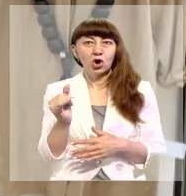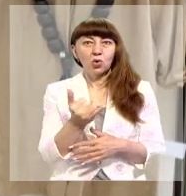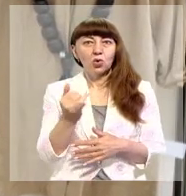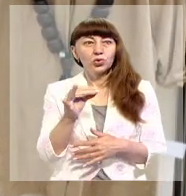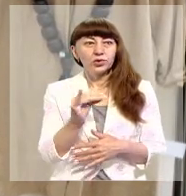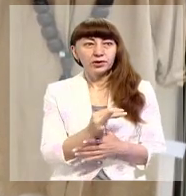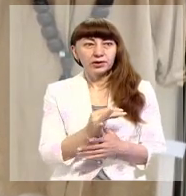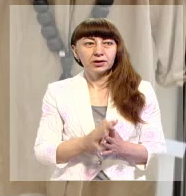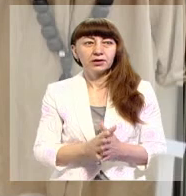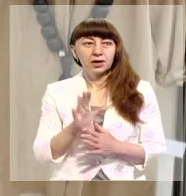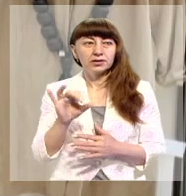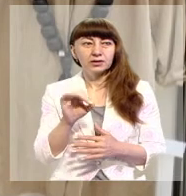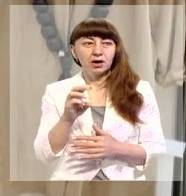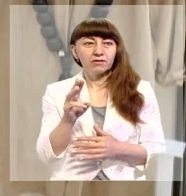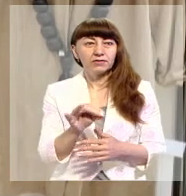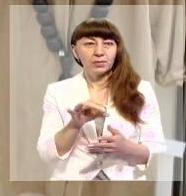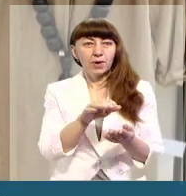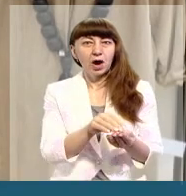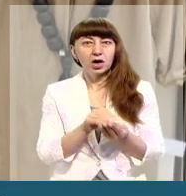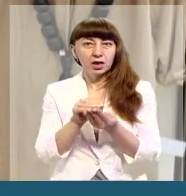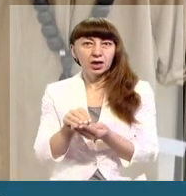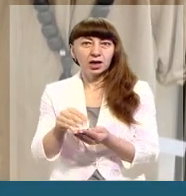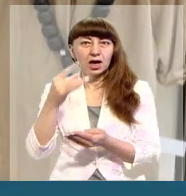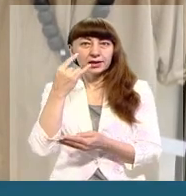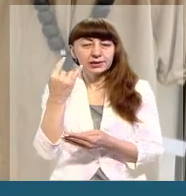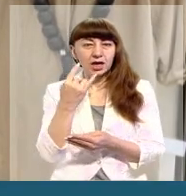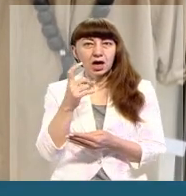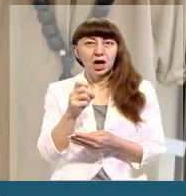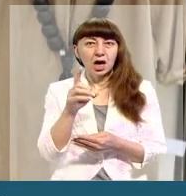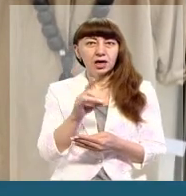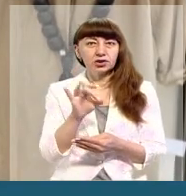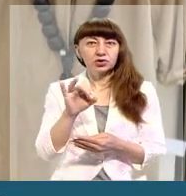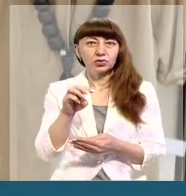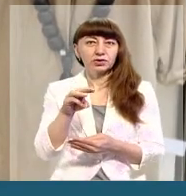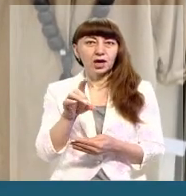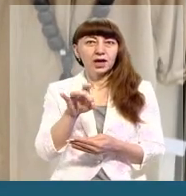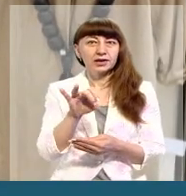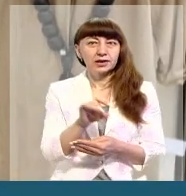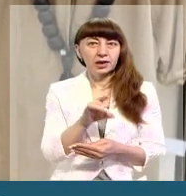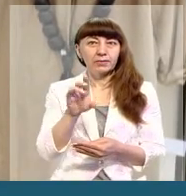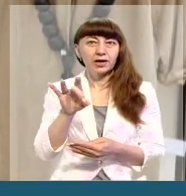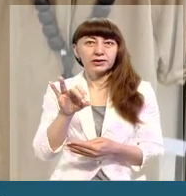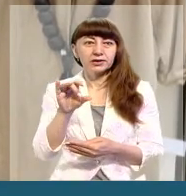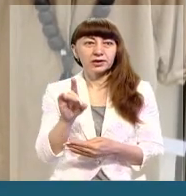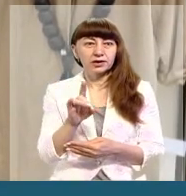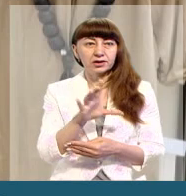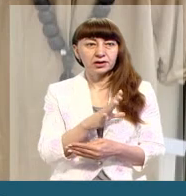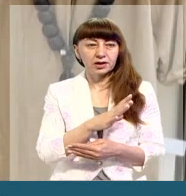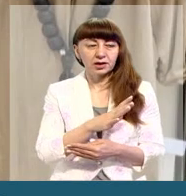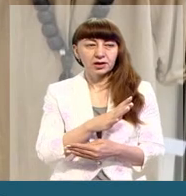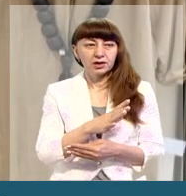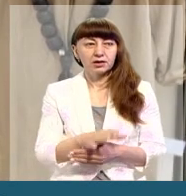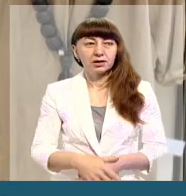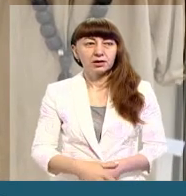қорған болған, жерге пана болған қазақтың хан сұлтандары, би батырлары жерленген. Мысалға айтатын болса, Қостанай өңірінде